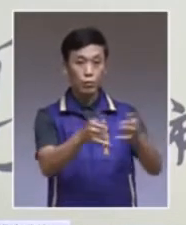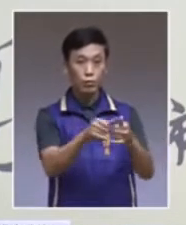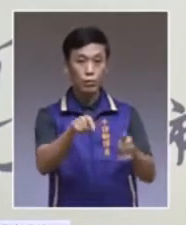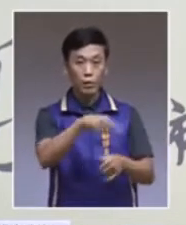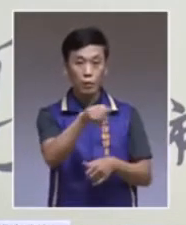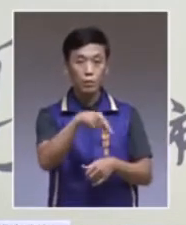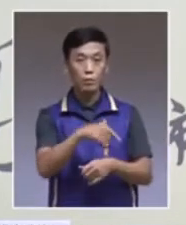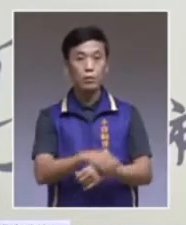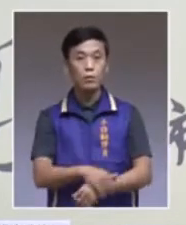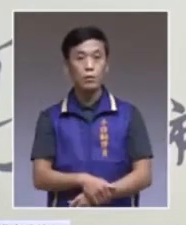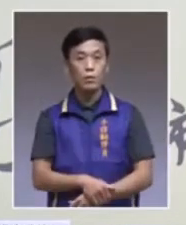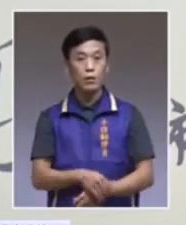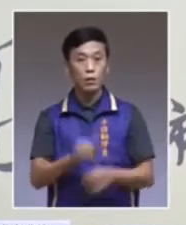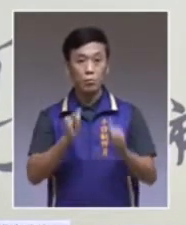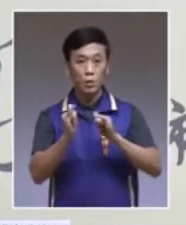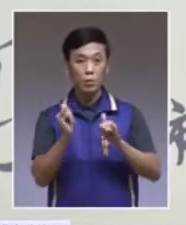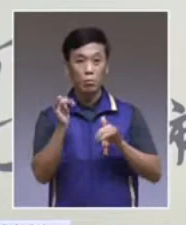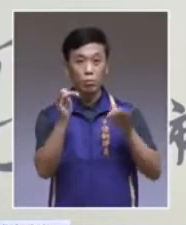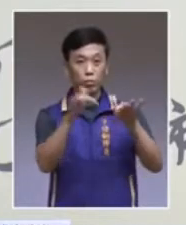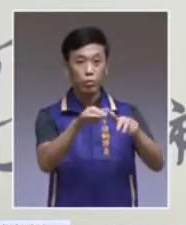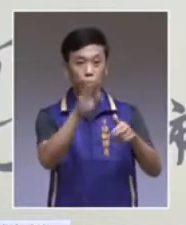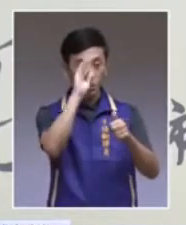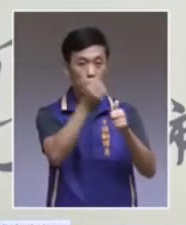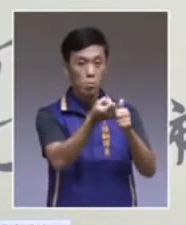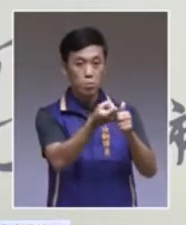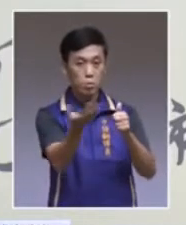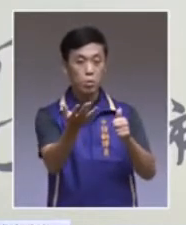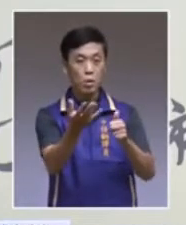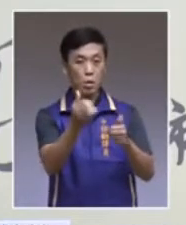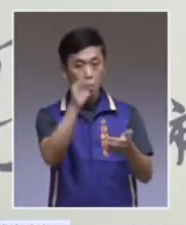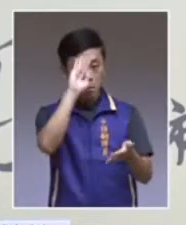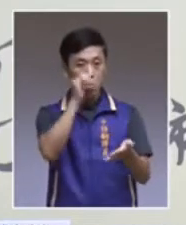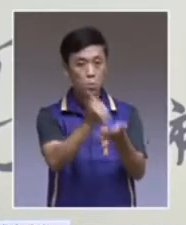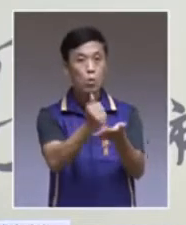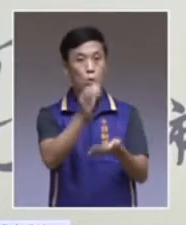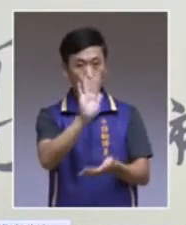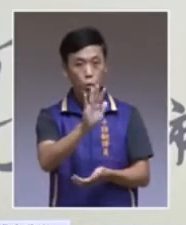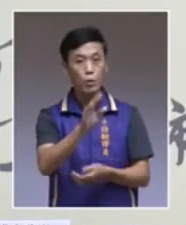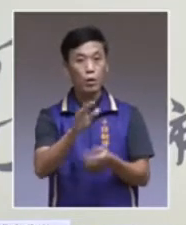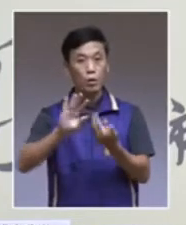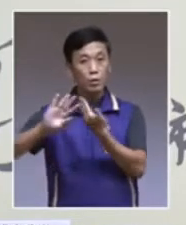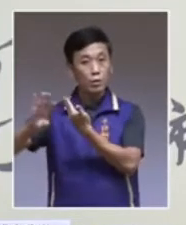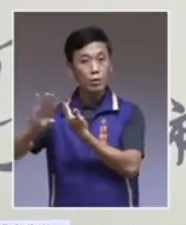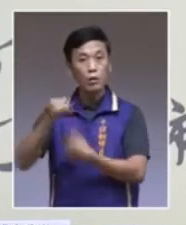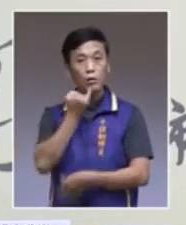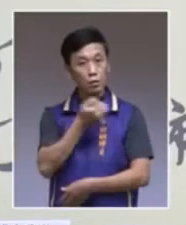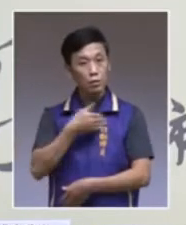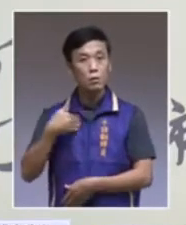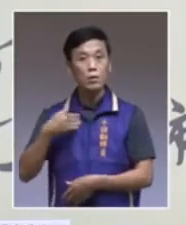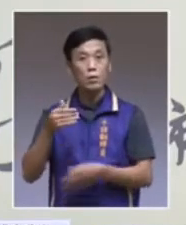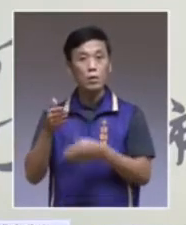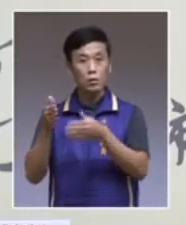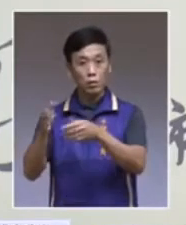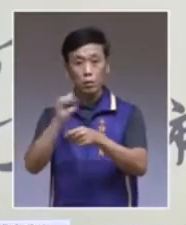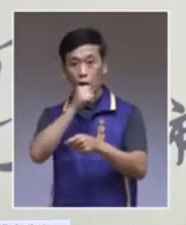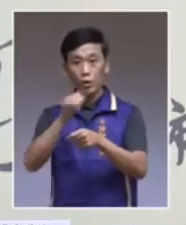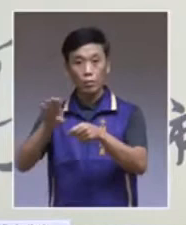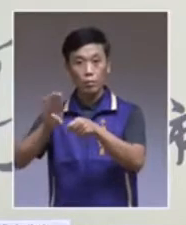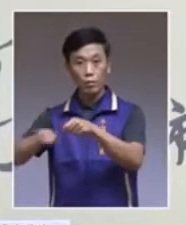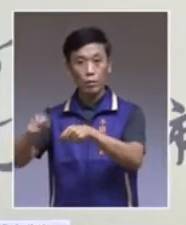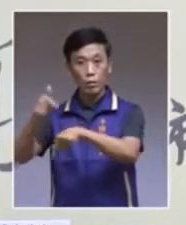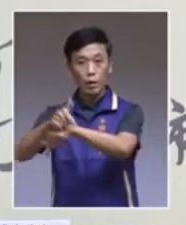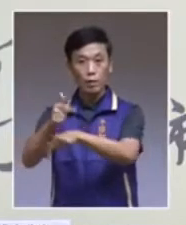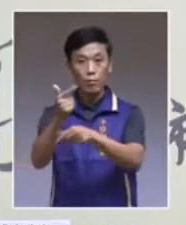有一些群聚的感染。那其他就是有可能是在南北移动所造成的。